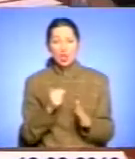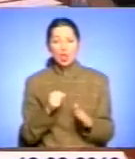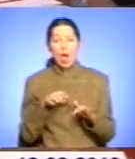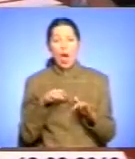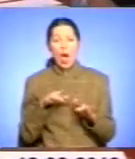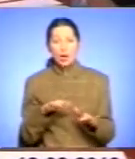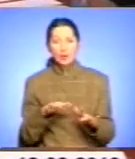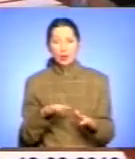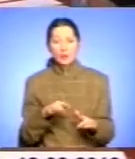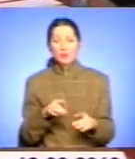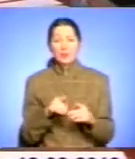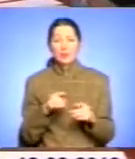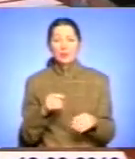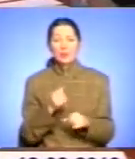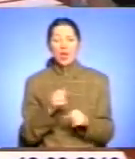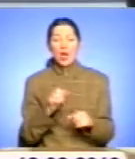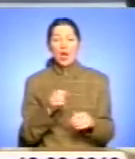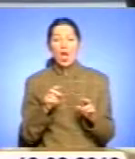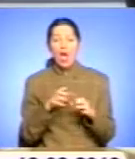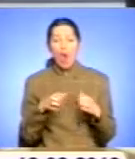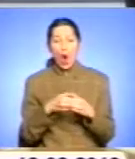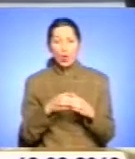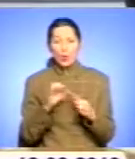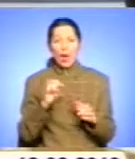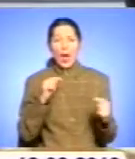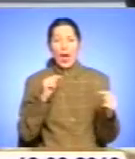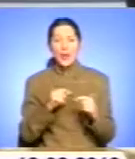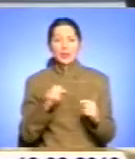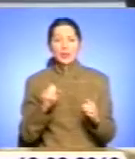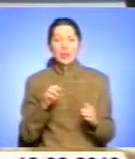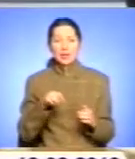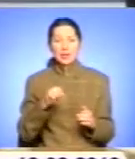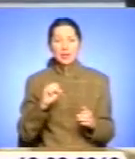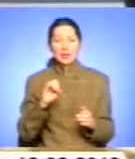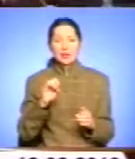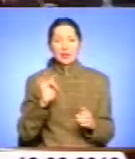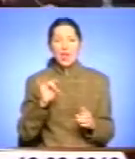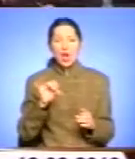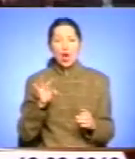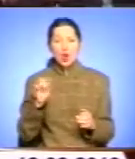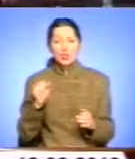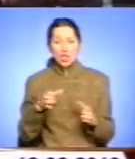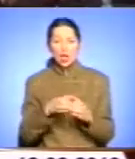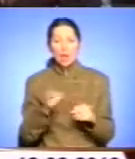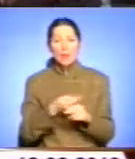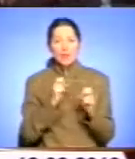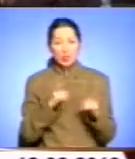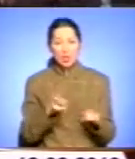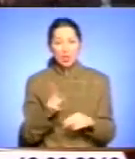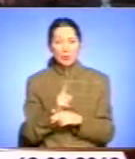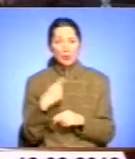штабу координаційної групи антитерористичного центру при управлінні Служби безпеки України в Тернопільській області та з метою